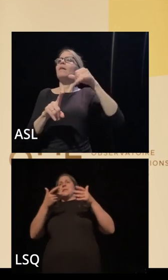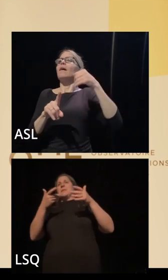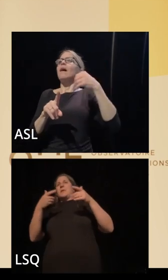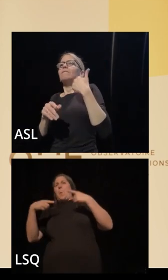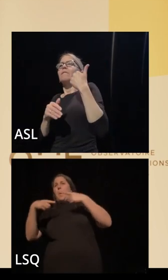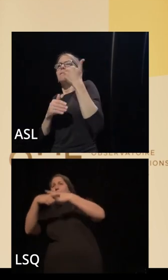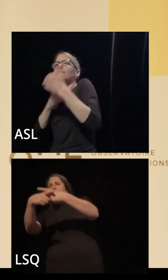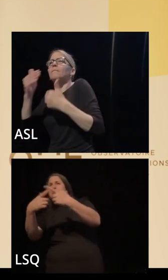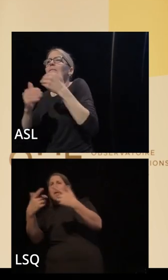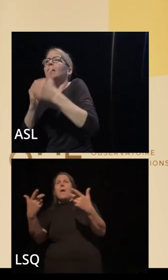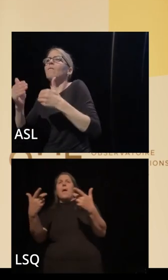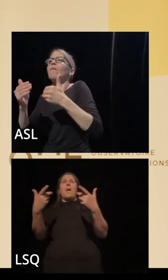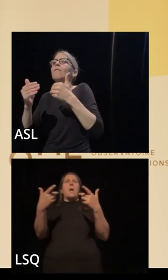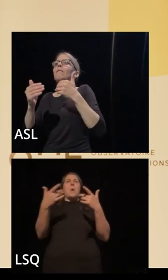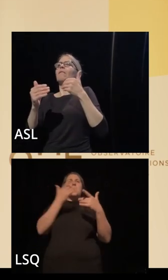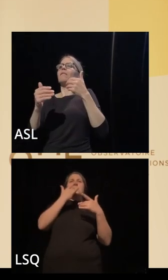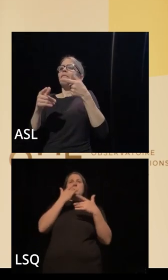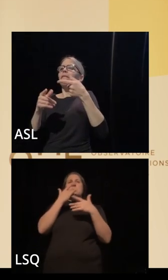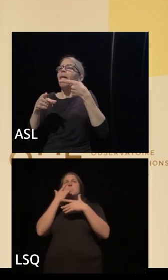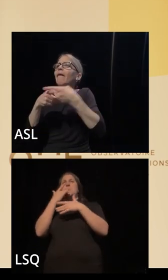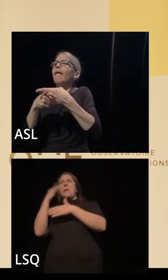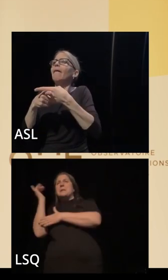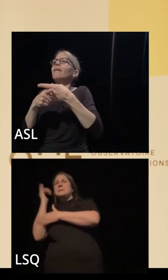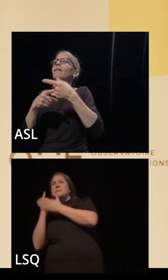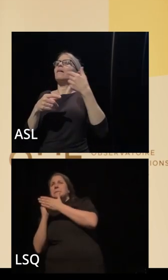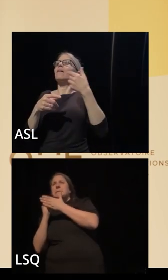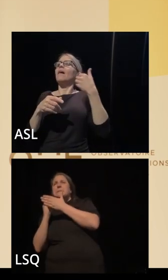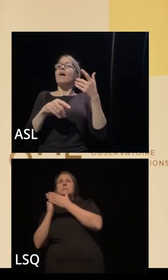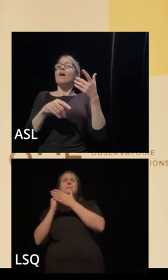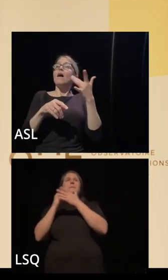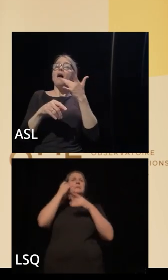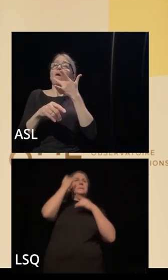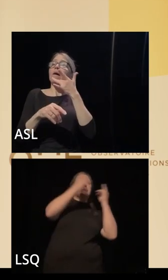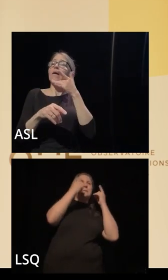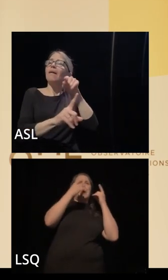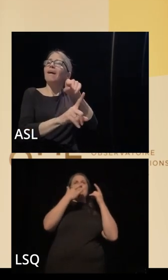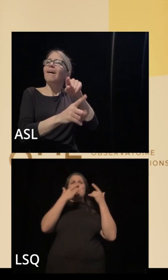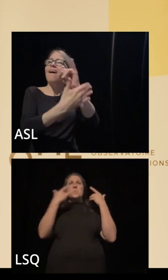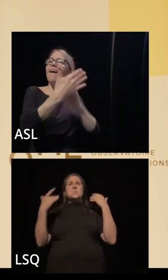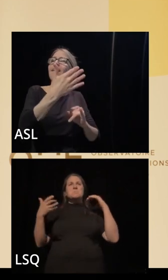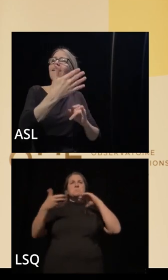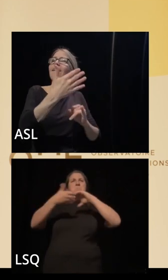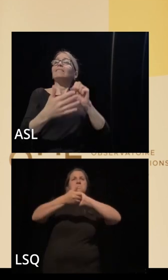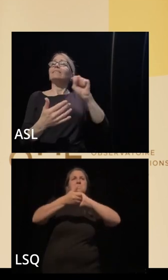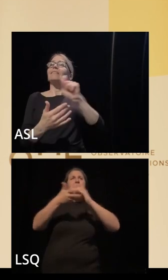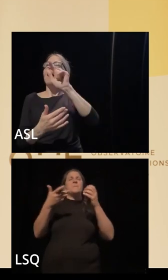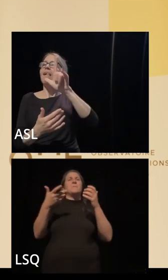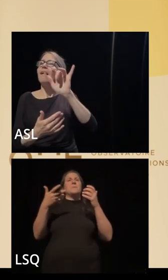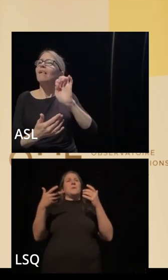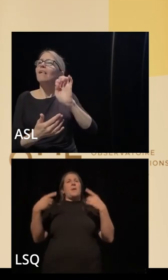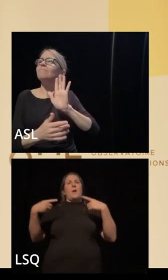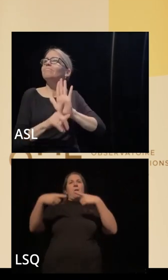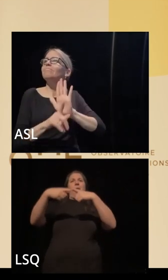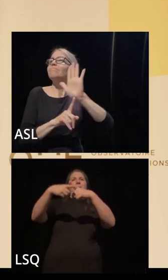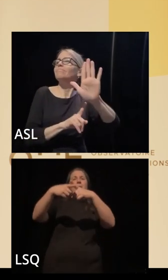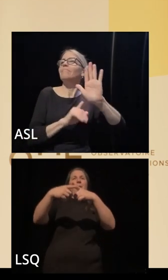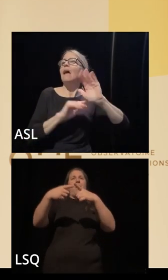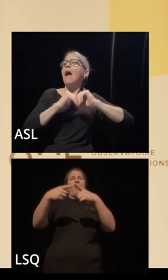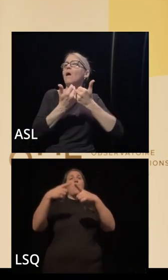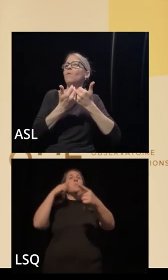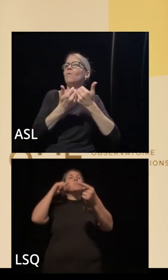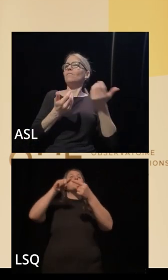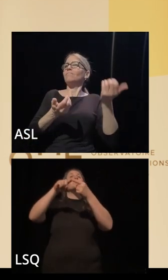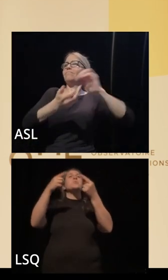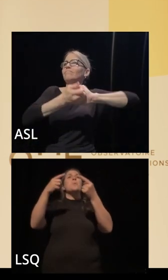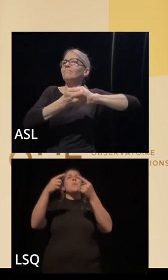de faire dialoguer méthodologie artistique, art et sciences pour éclairer la complexité